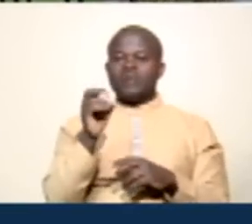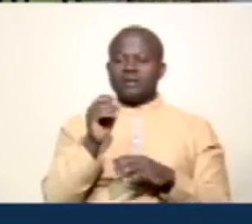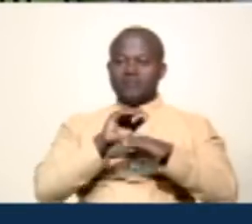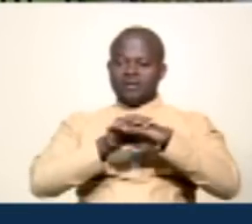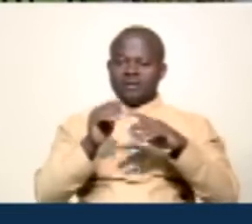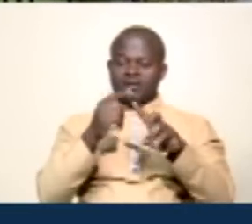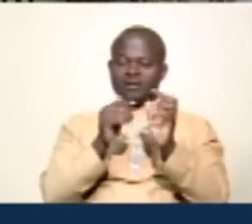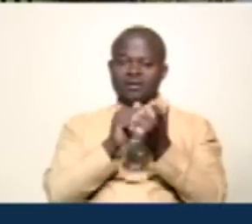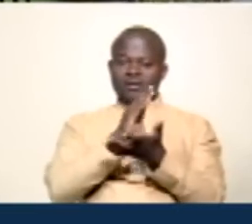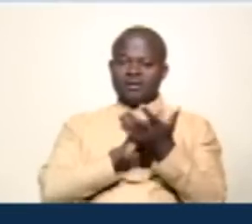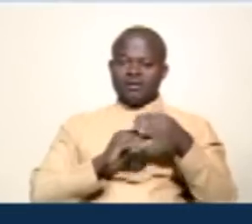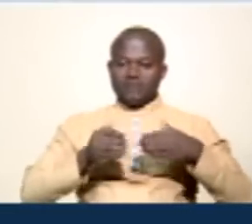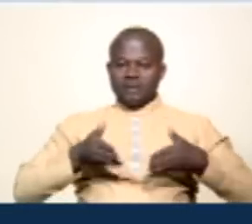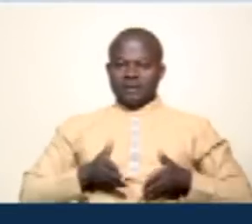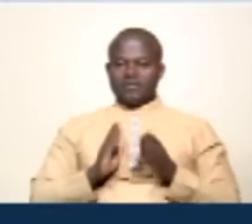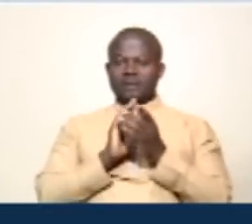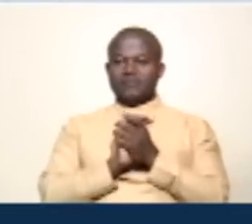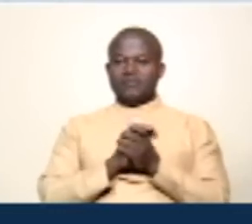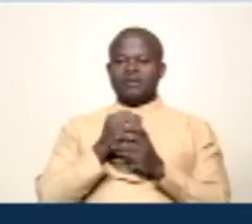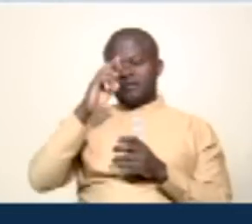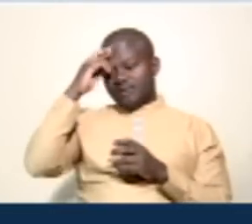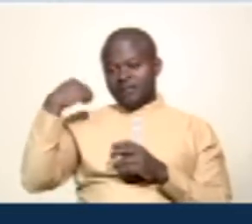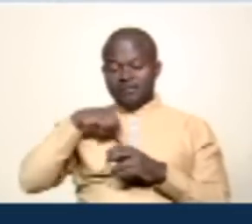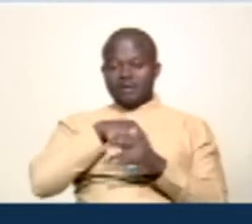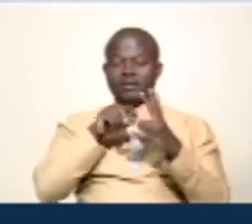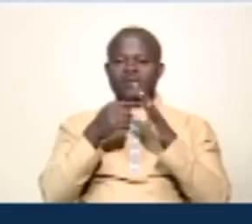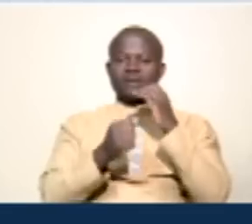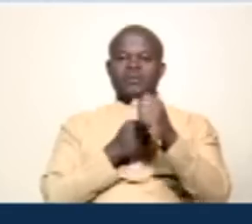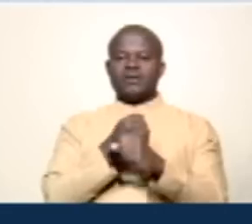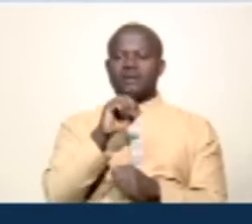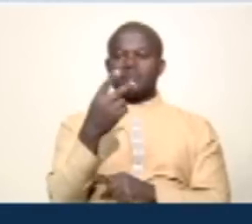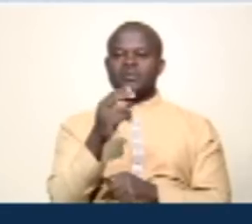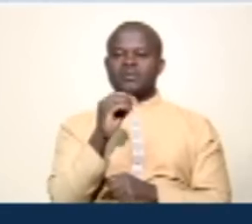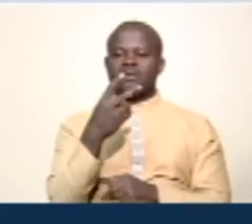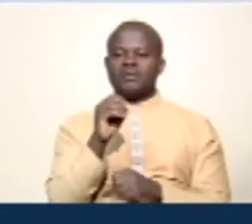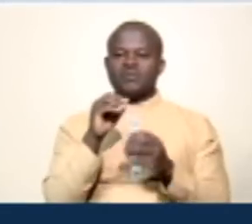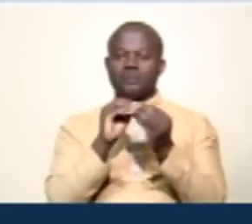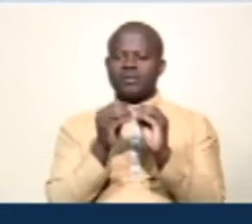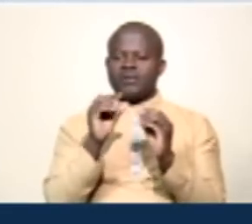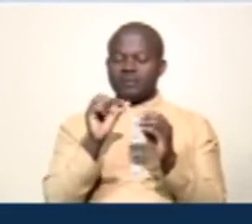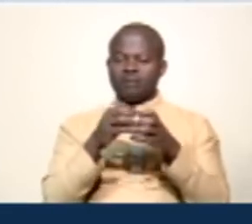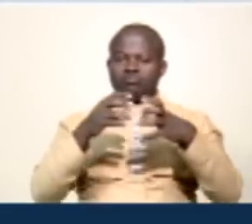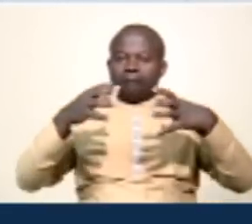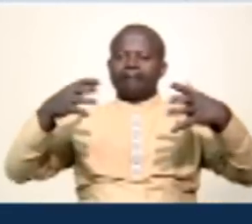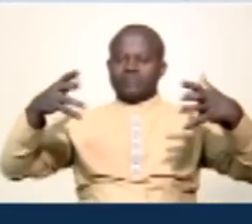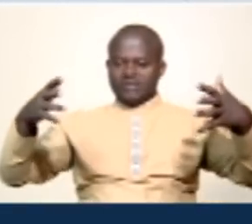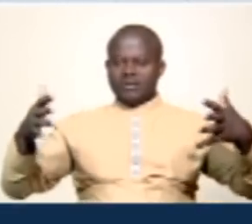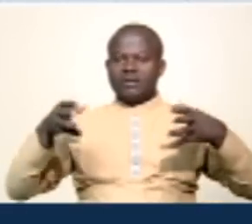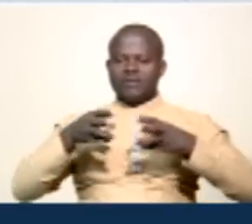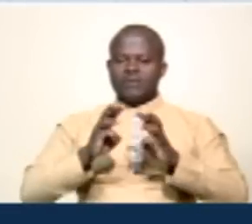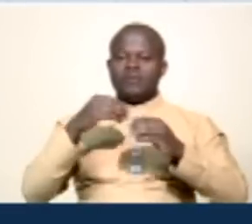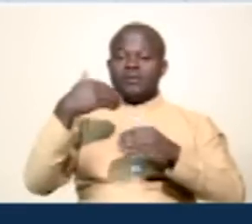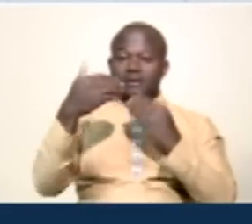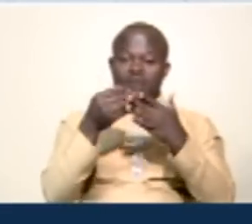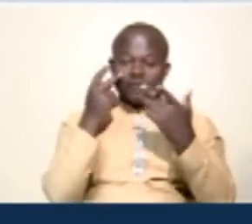ndetse bamwe muri bo barabyaye twatangiye muri 2020 turi umubare mutoya ugenda waguka kuko abantu bagenda